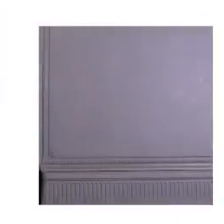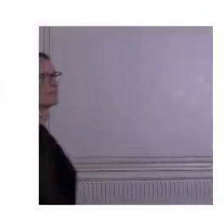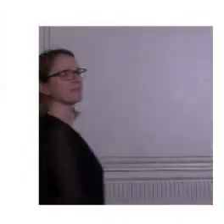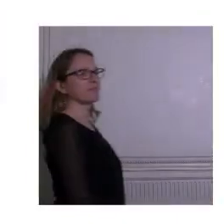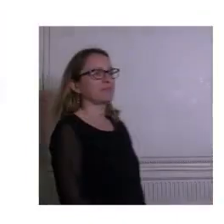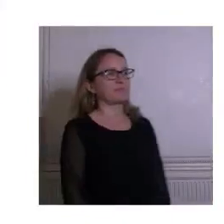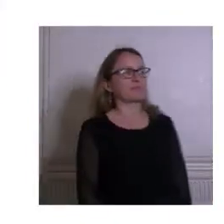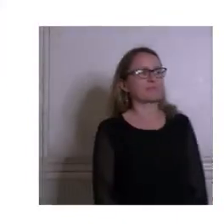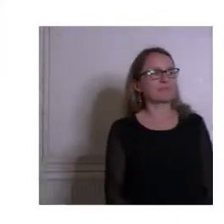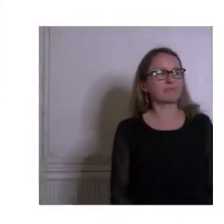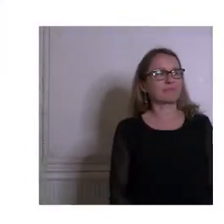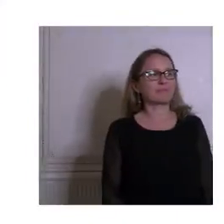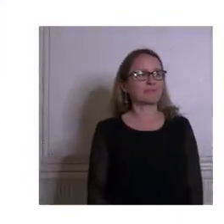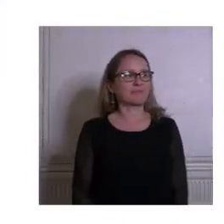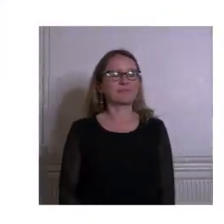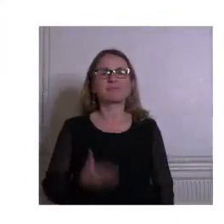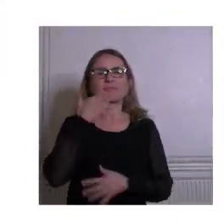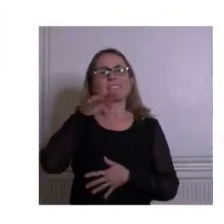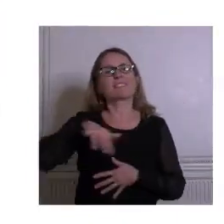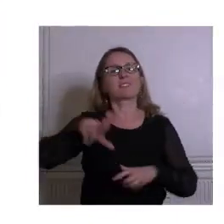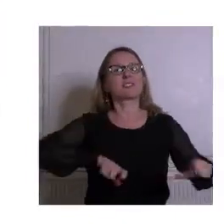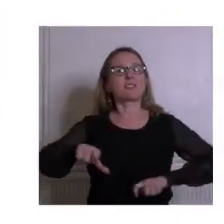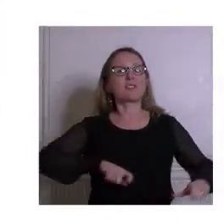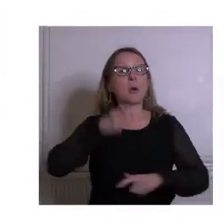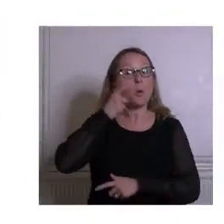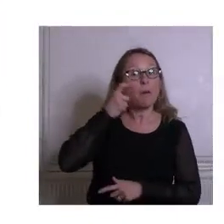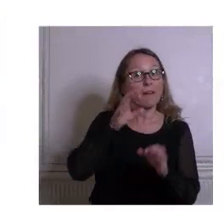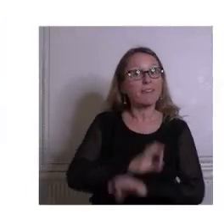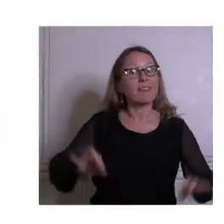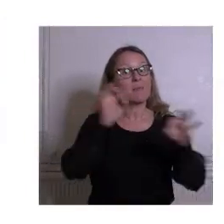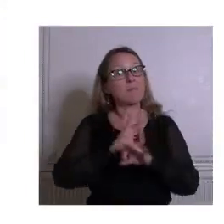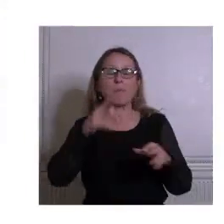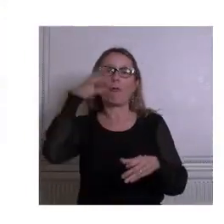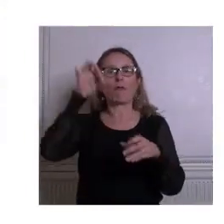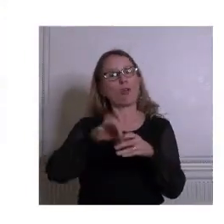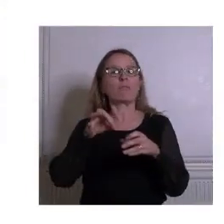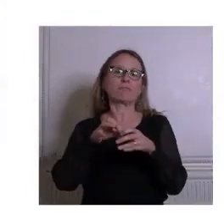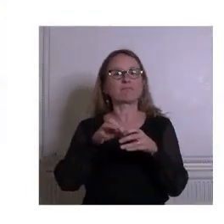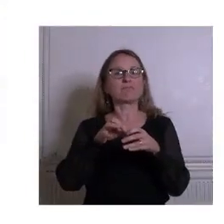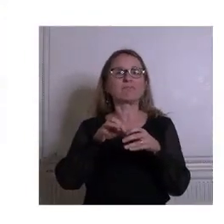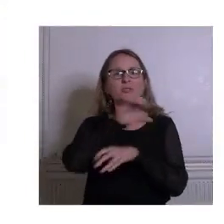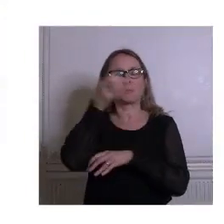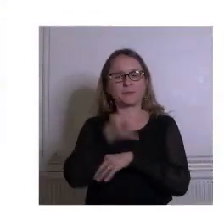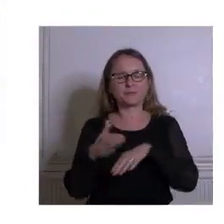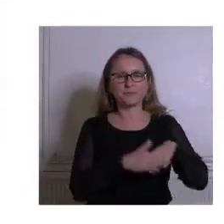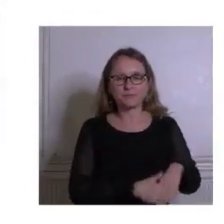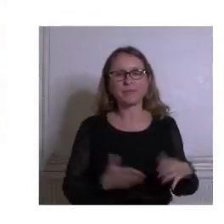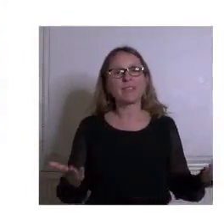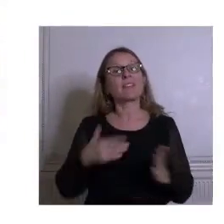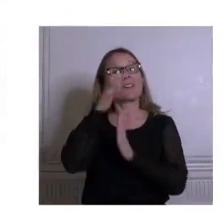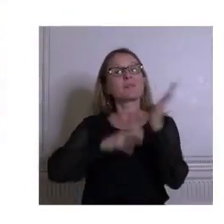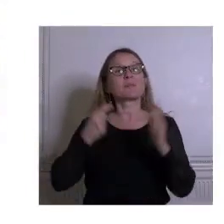C'est connu. Moi, ce que je peux vous proposer de faire par rapport à toutes les questions qui sont... C'est la fiche de poste qui a été rédigée par le